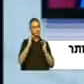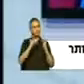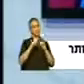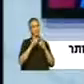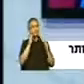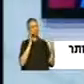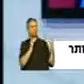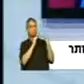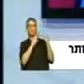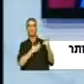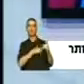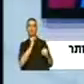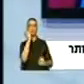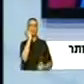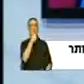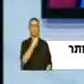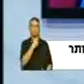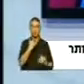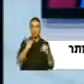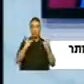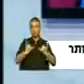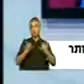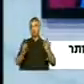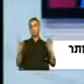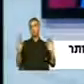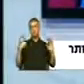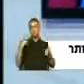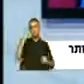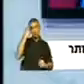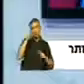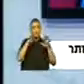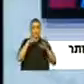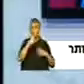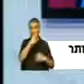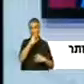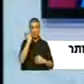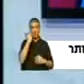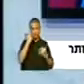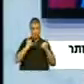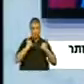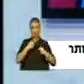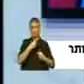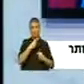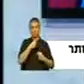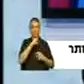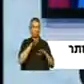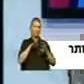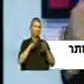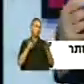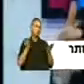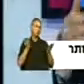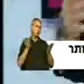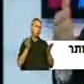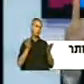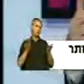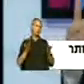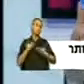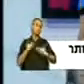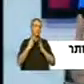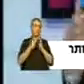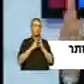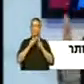הלימה עם רצונותיה של אמריקה. עכשיו, אנחנו יודעים שהממשל האמריקאי הנוכחי הוא ממשל שבעצם מקבל את הפרמטרים